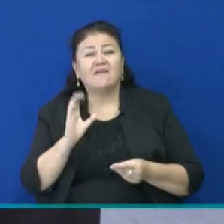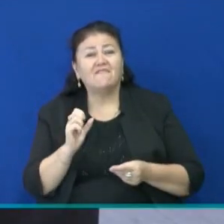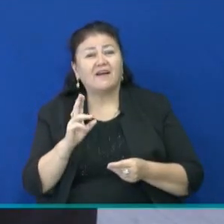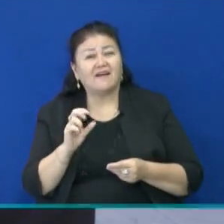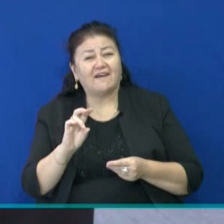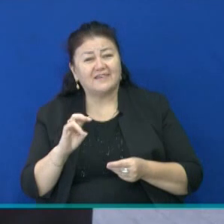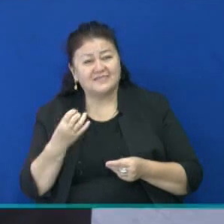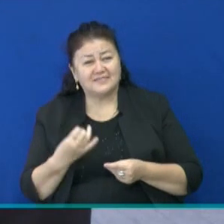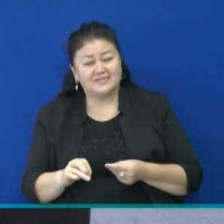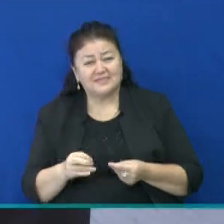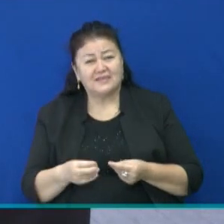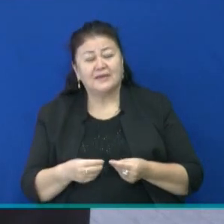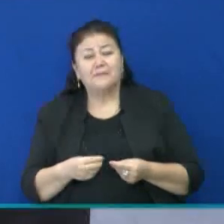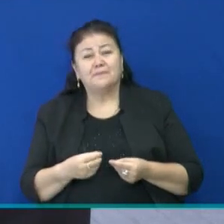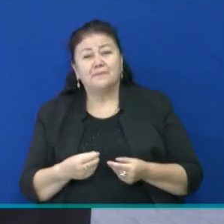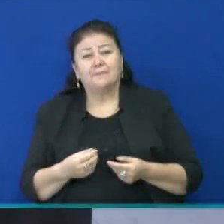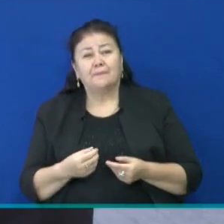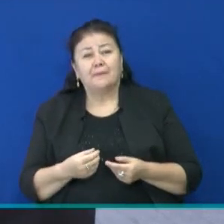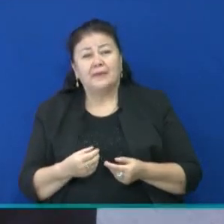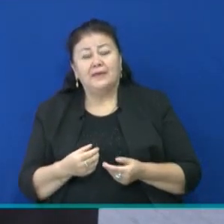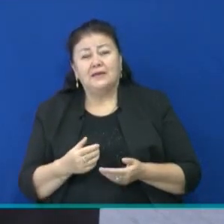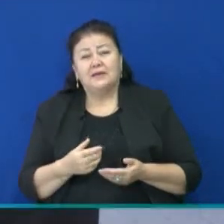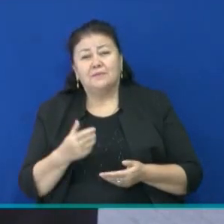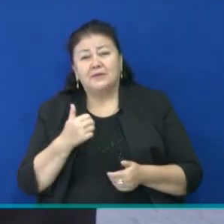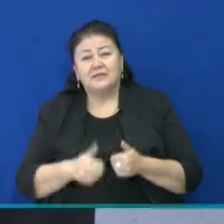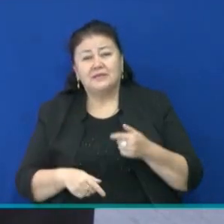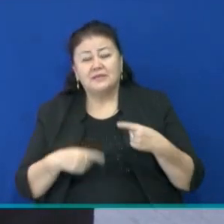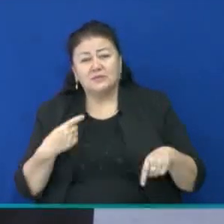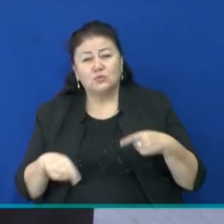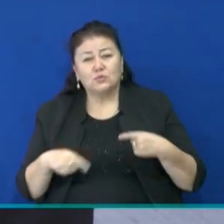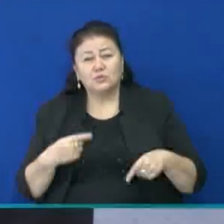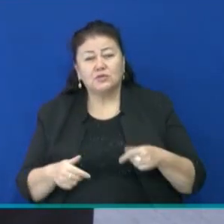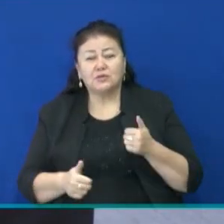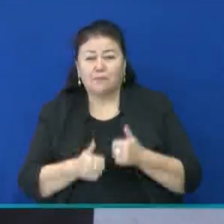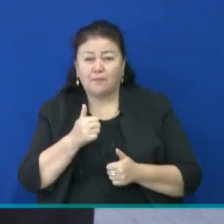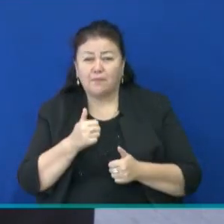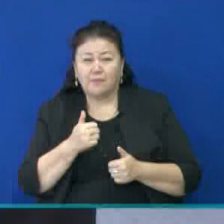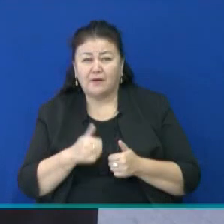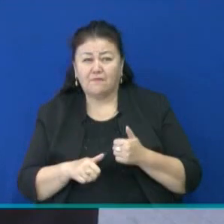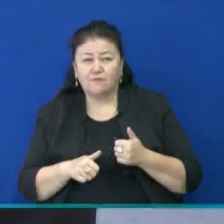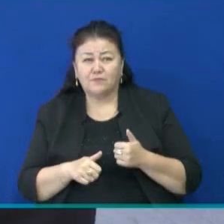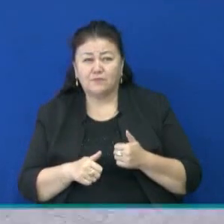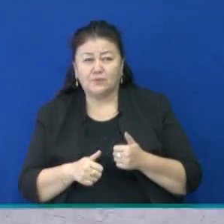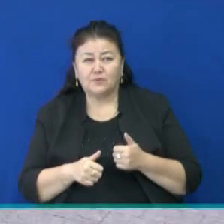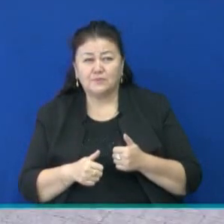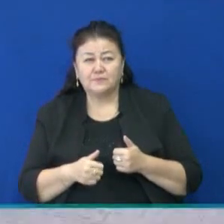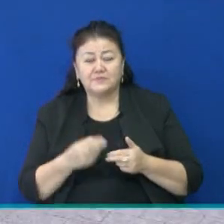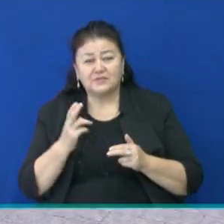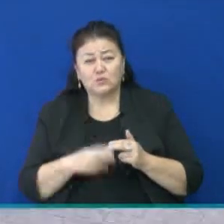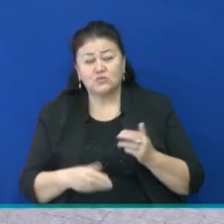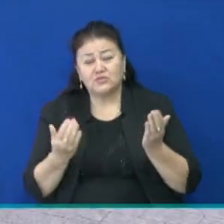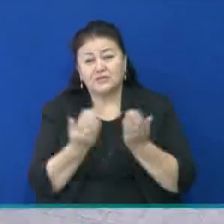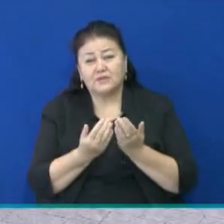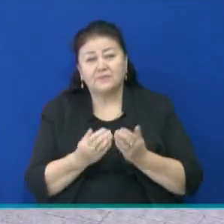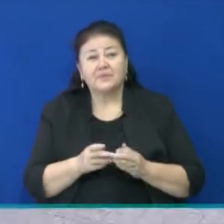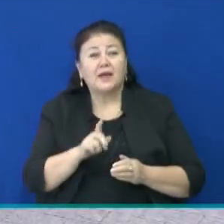Центром карьеры для безработной молодежи. Прошел турнир по футболу. Подытожили все эти мероприятия мы сегодняшним заключительным концертом. Молодежь –